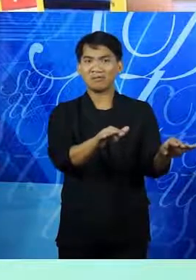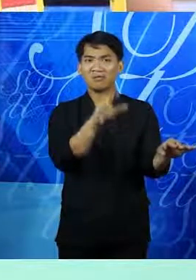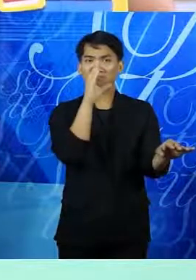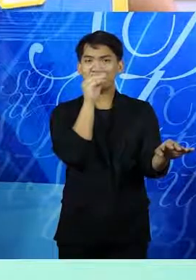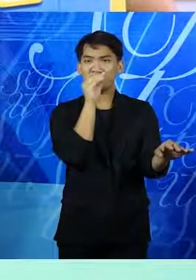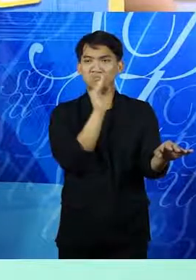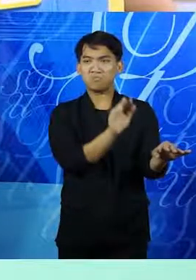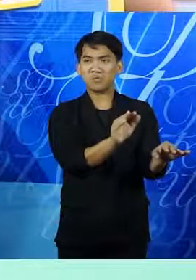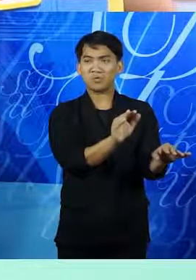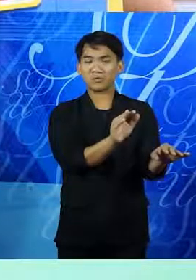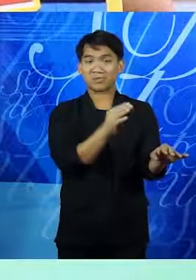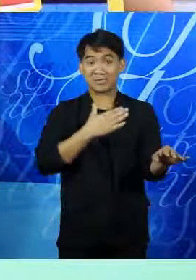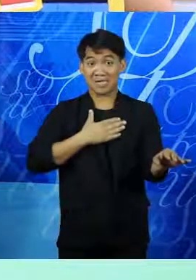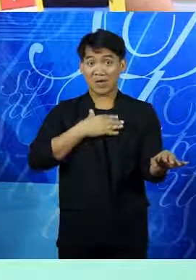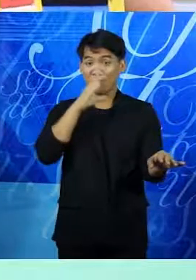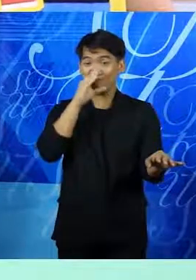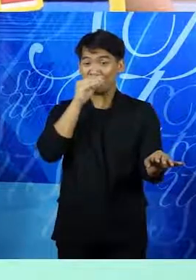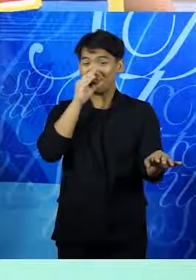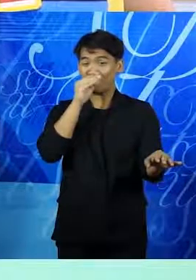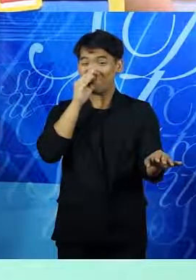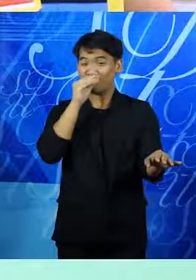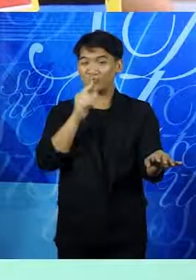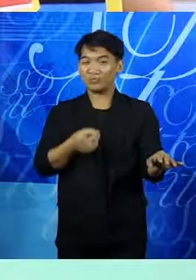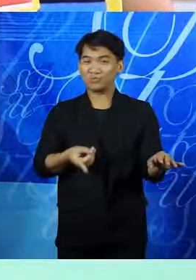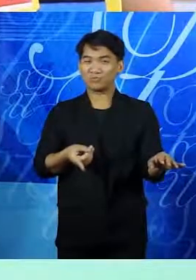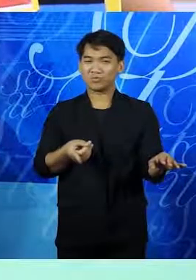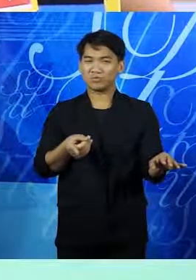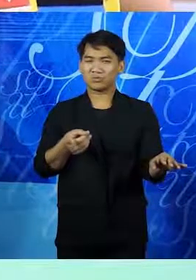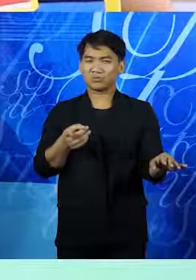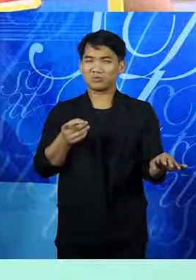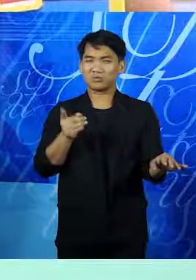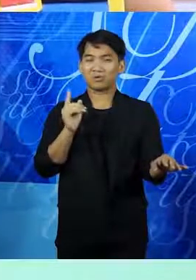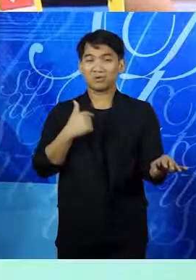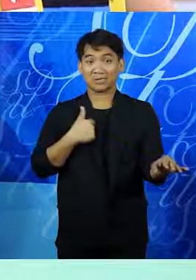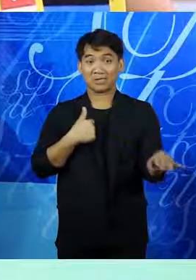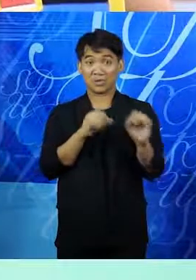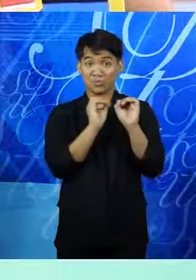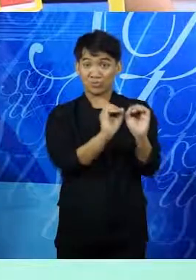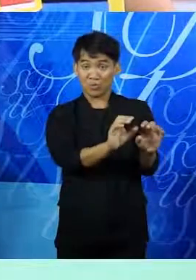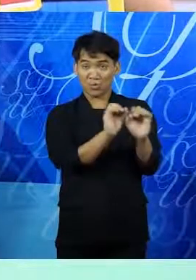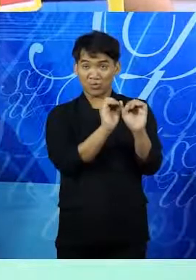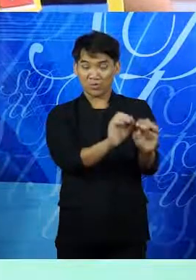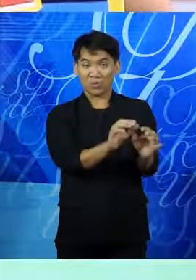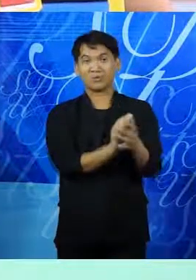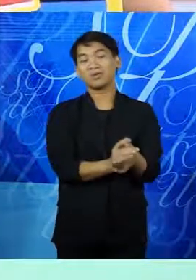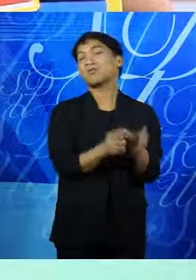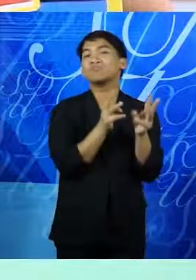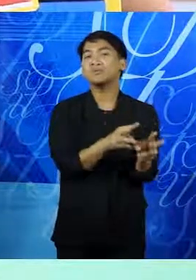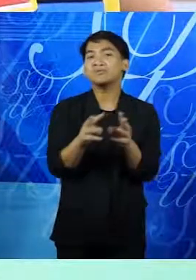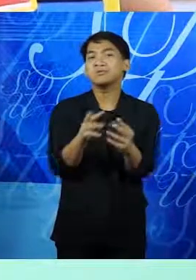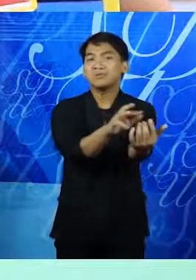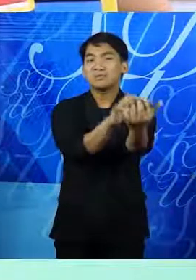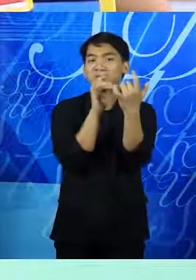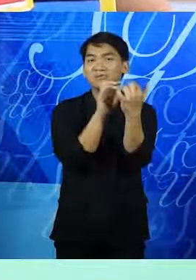พูดโดยที่เราจะดีเลย์สปีดนะคะคนที่เป็นคนที่สอนในการทักษะการสื่อสาร